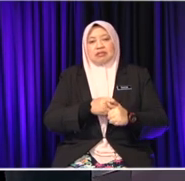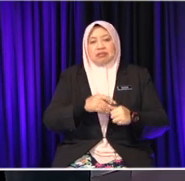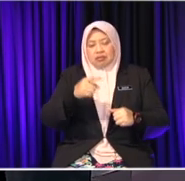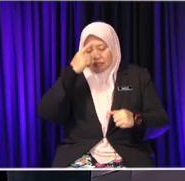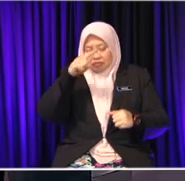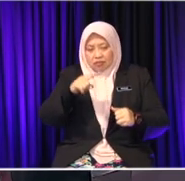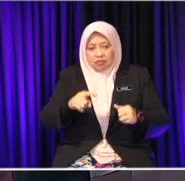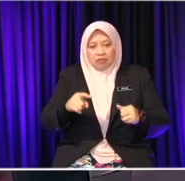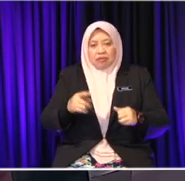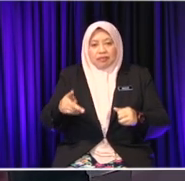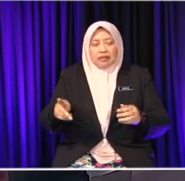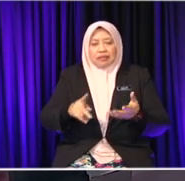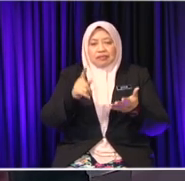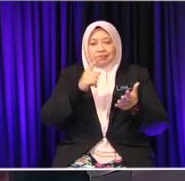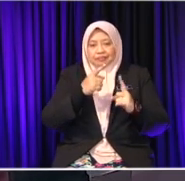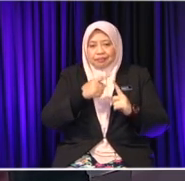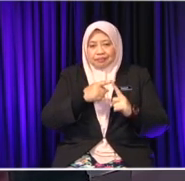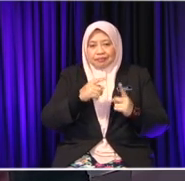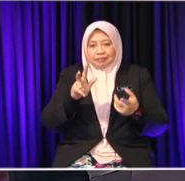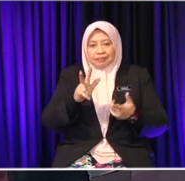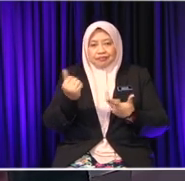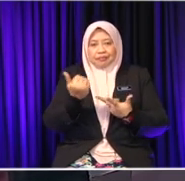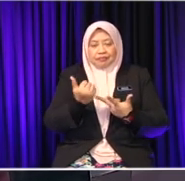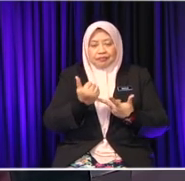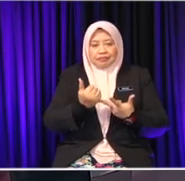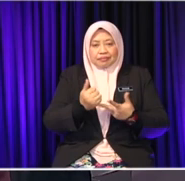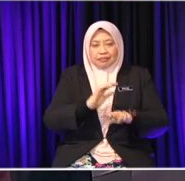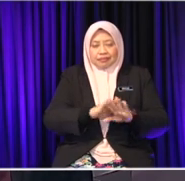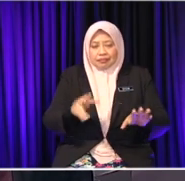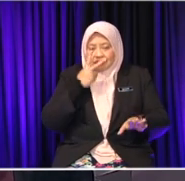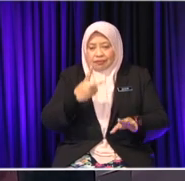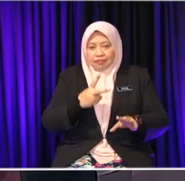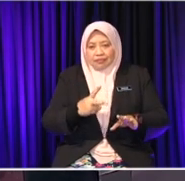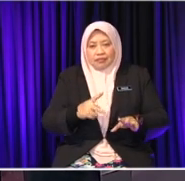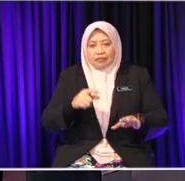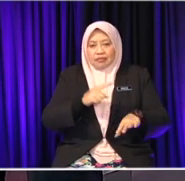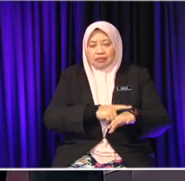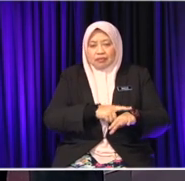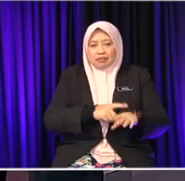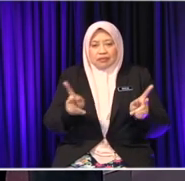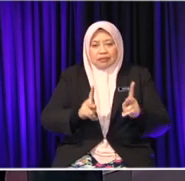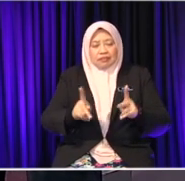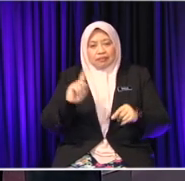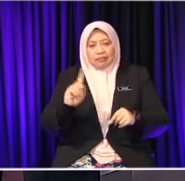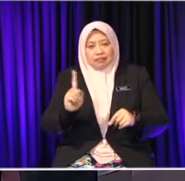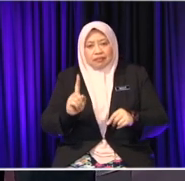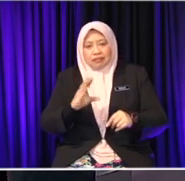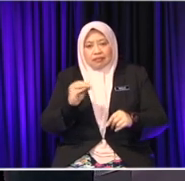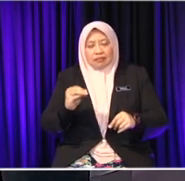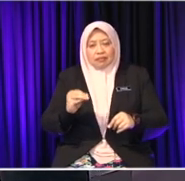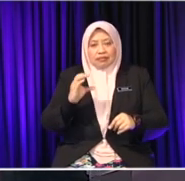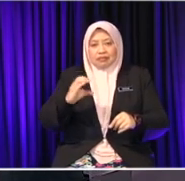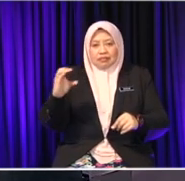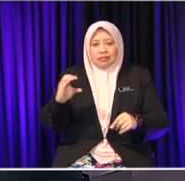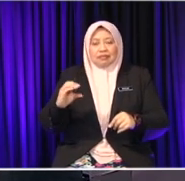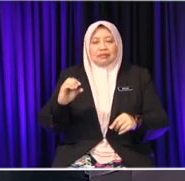pihak ketiga saja tak kisah ini tak pernah itu hanya pandang di mana dan berapa posisi Injil saja itu saja jadi di